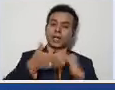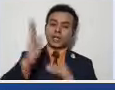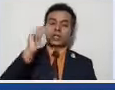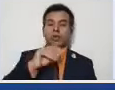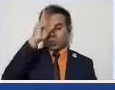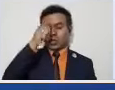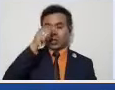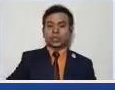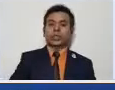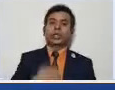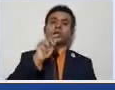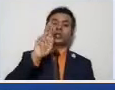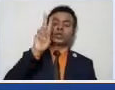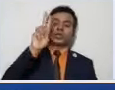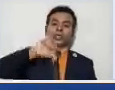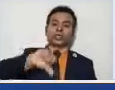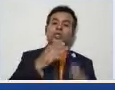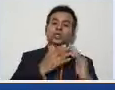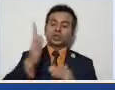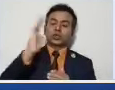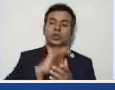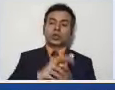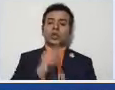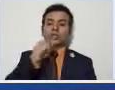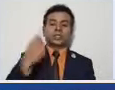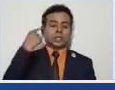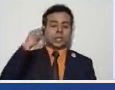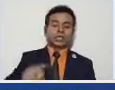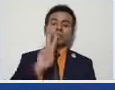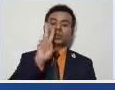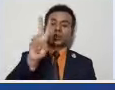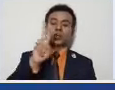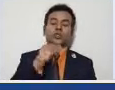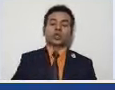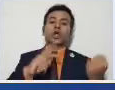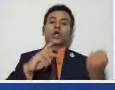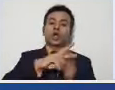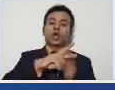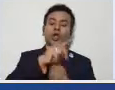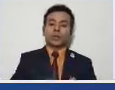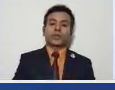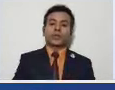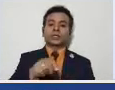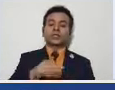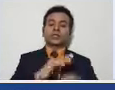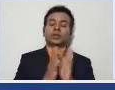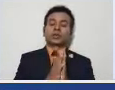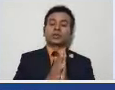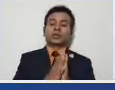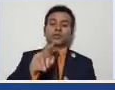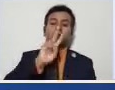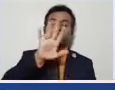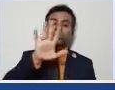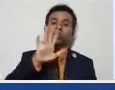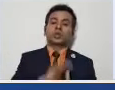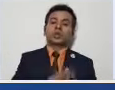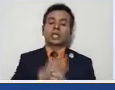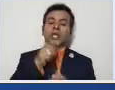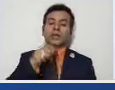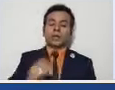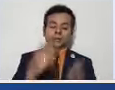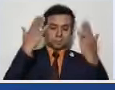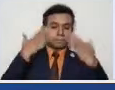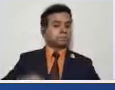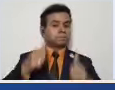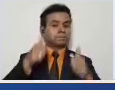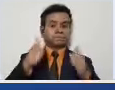ছাড়া পেয়েছে 72 জন রাজশাহী থেকে 2 জন খুলনা থেকে 6 জন বরিশাল ডিভিশন থেকে 29 জন সিলেট থেকে 2 জন